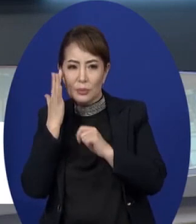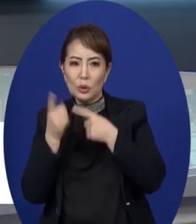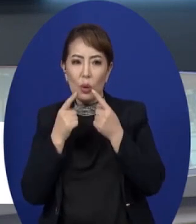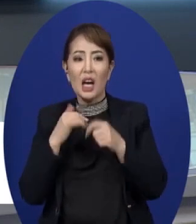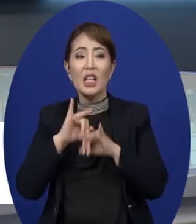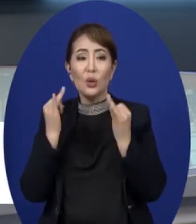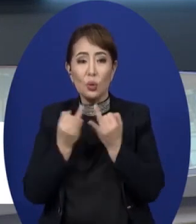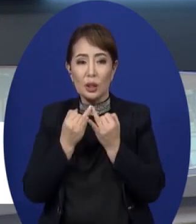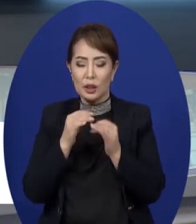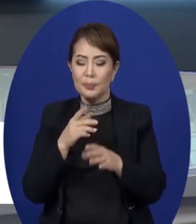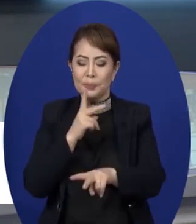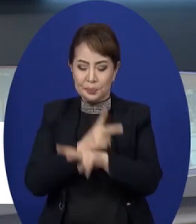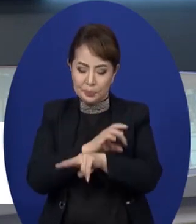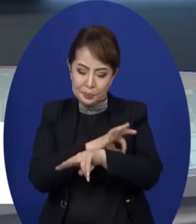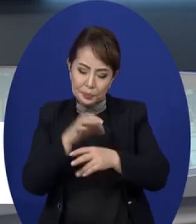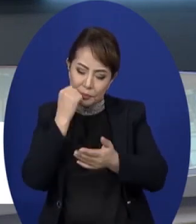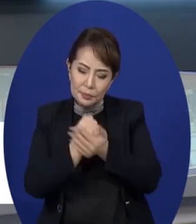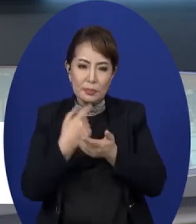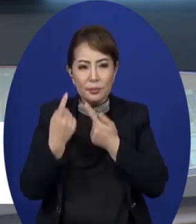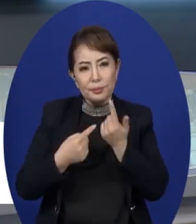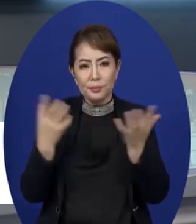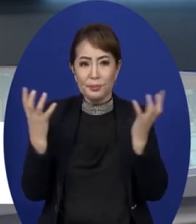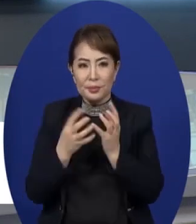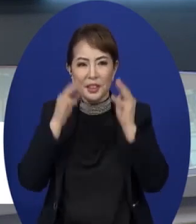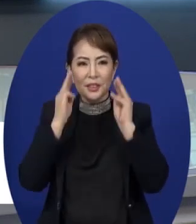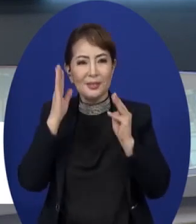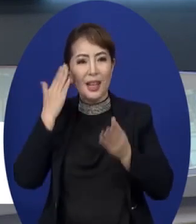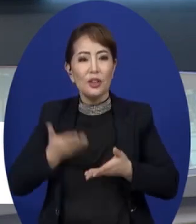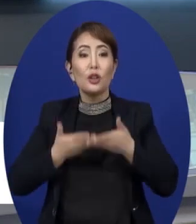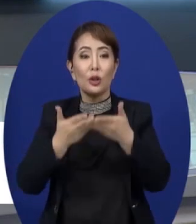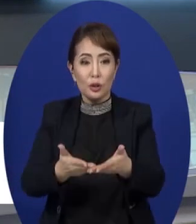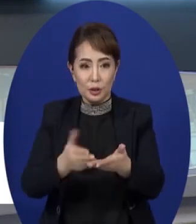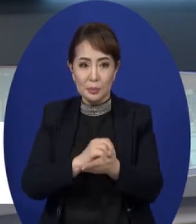Улсын хурлын тогтоолын төслийг тус тус хэлэлцүүлэн шийдвэрлүүлэх саналтай байна гэжээ.